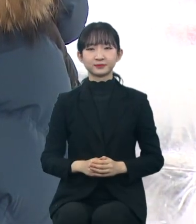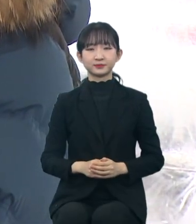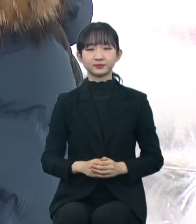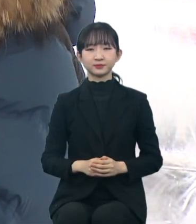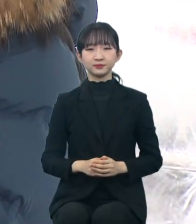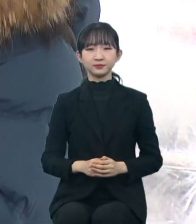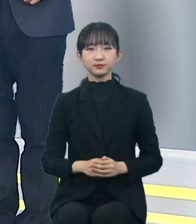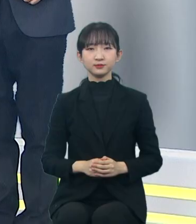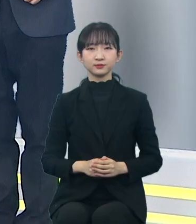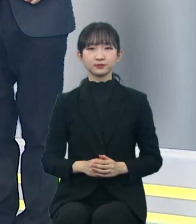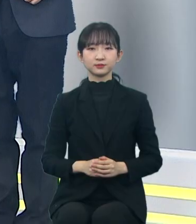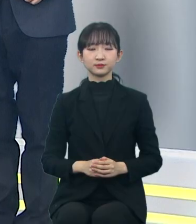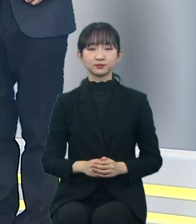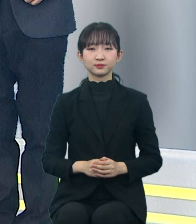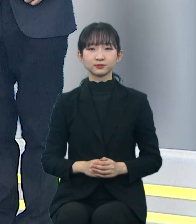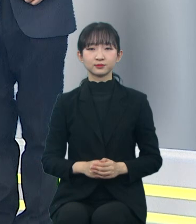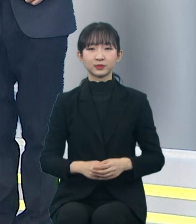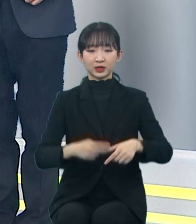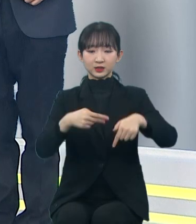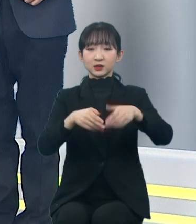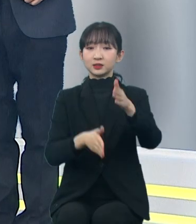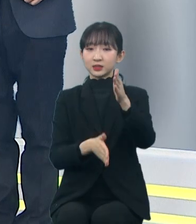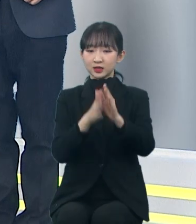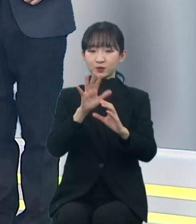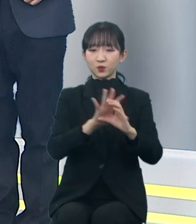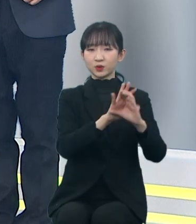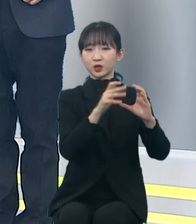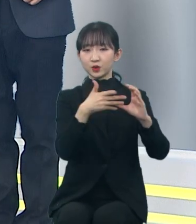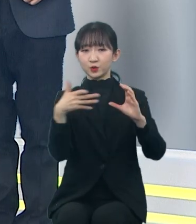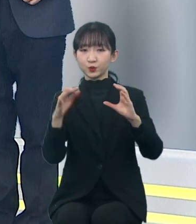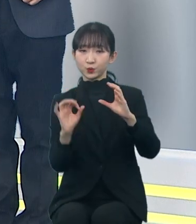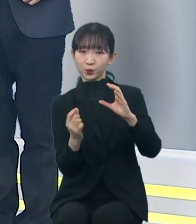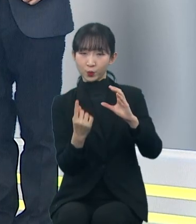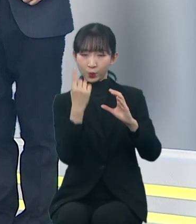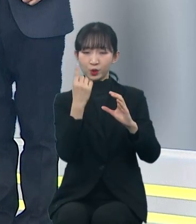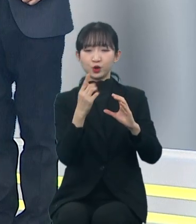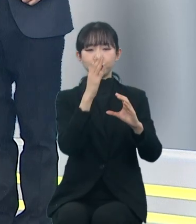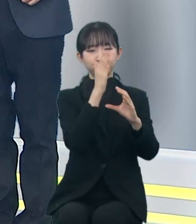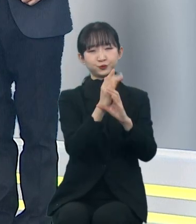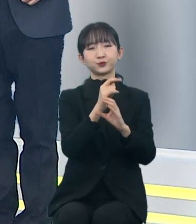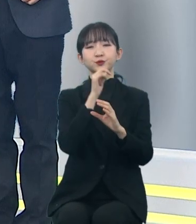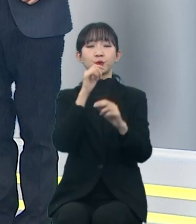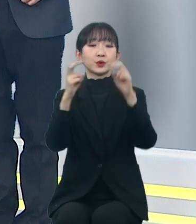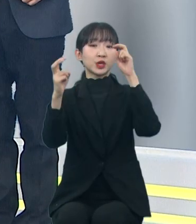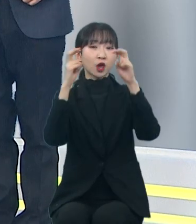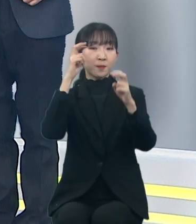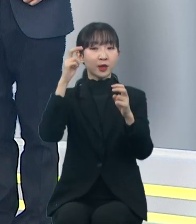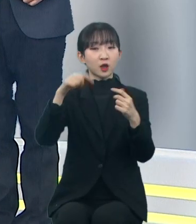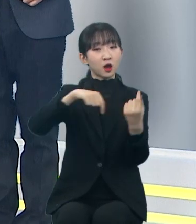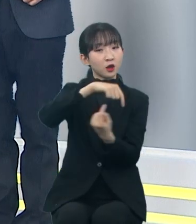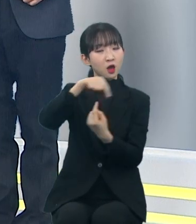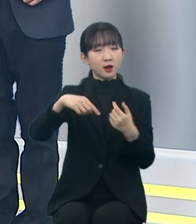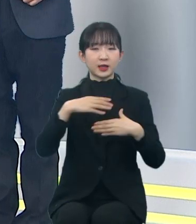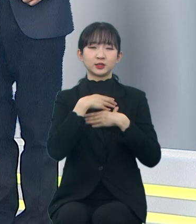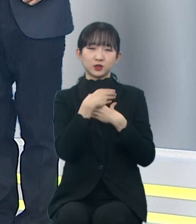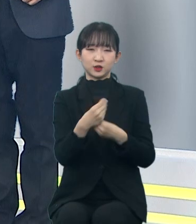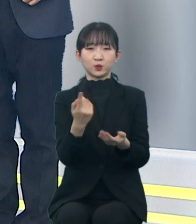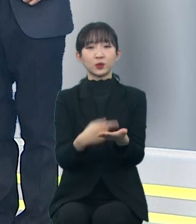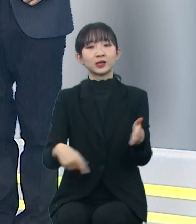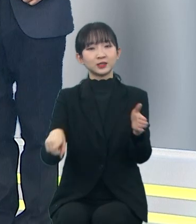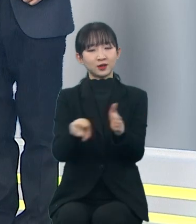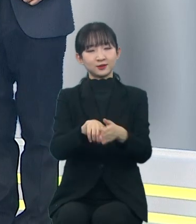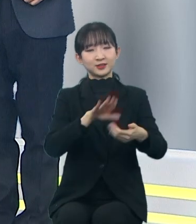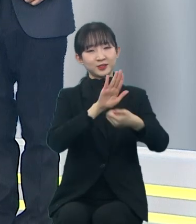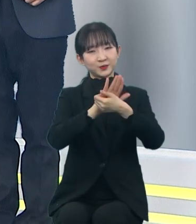이정윤입니다. 인천시가 코로나19로 인한 중소기업의 경영 안정화를 위해 협약보증 지원 사업을